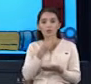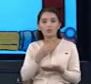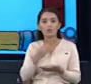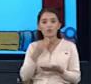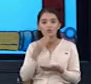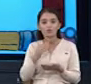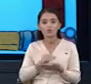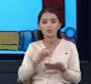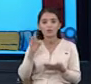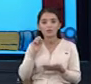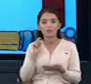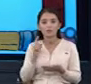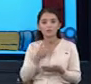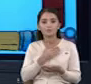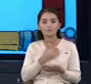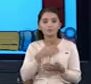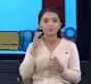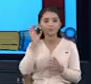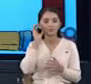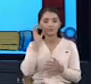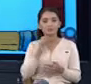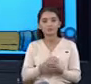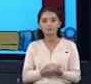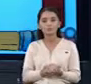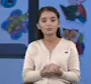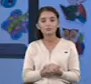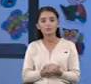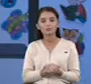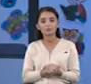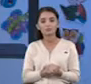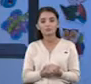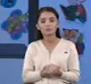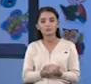а множество раз. Хотите вы послушать?